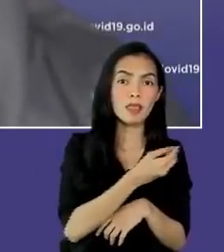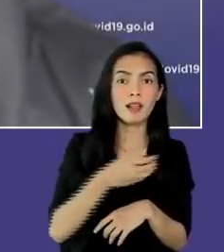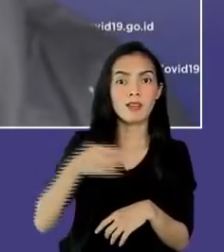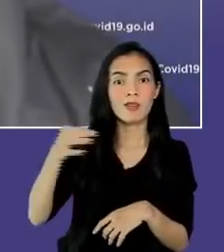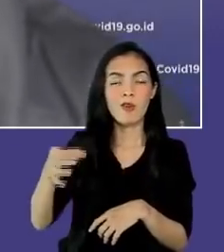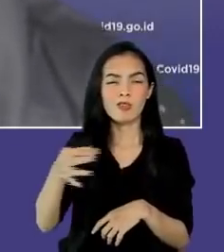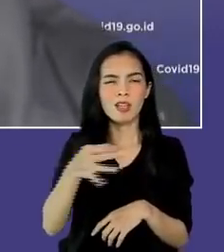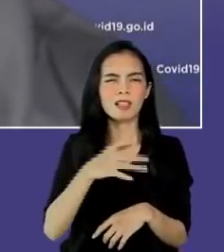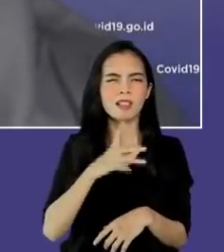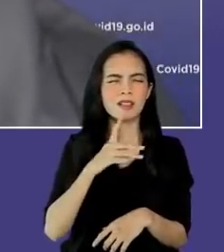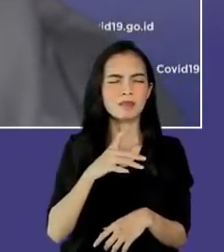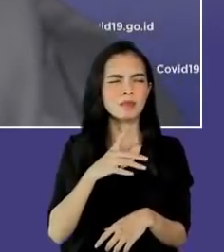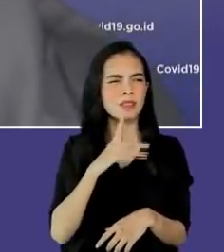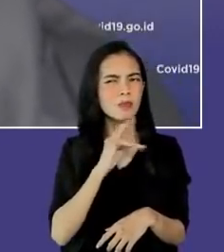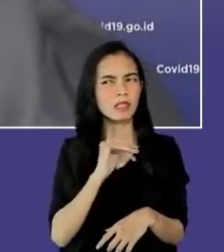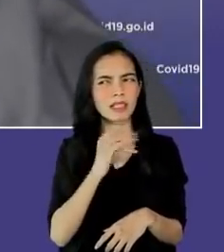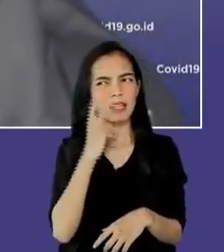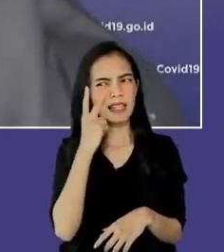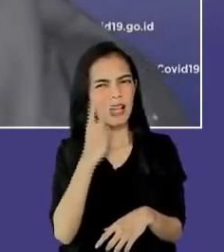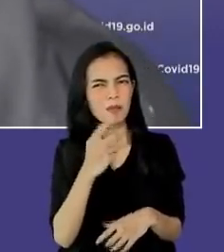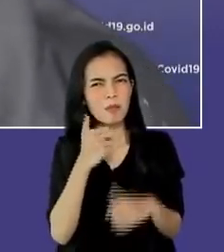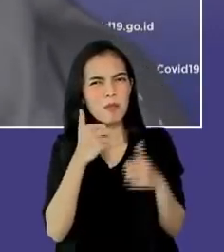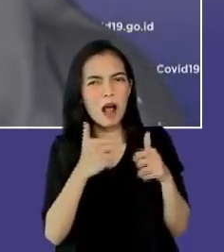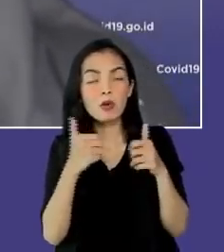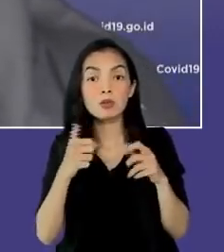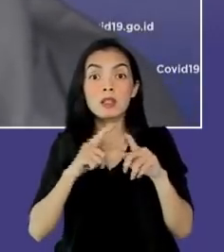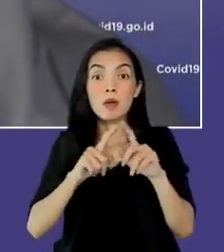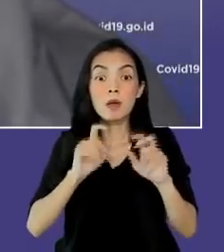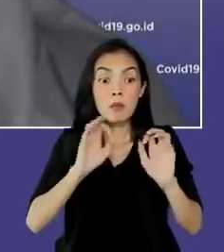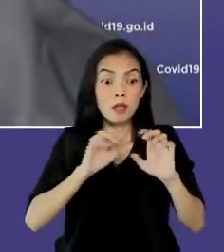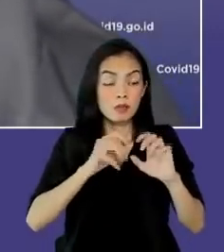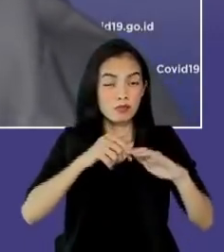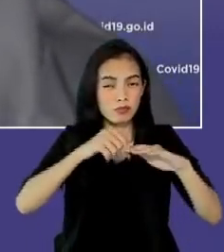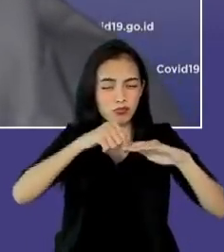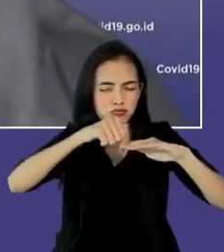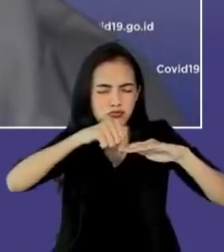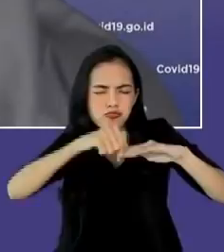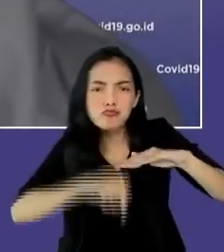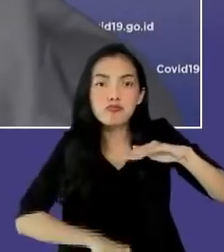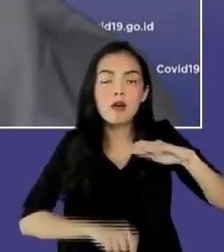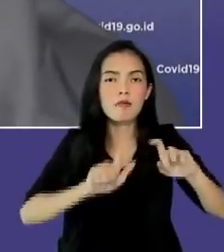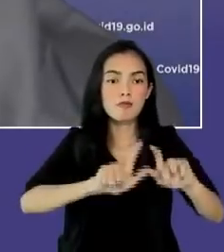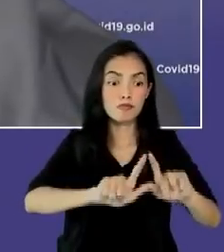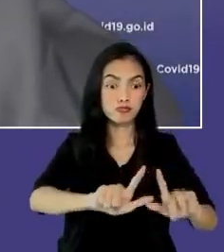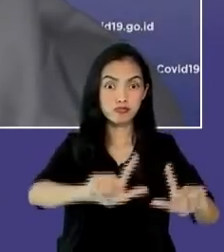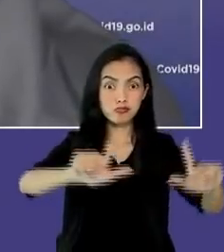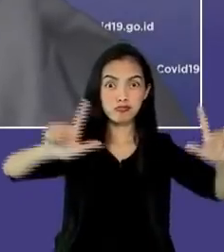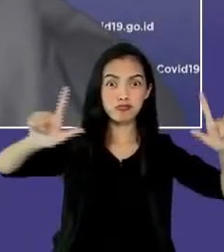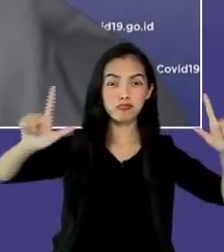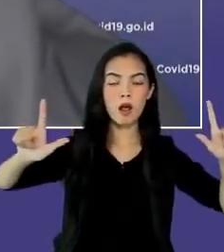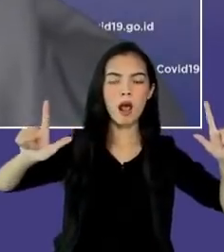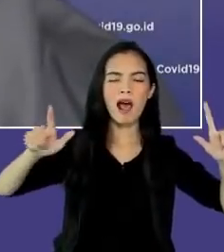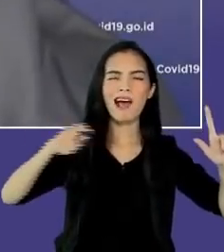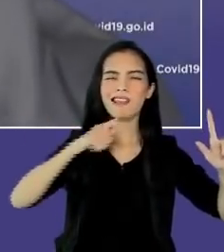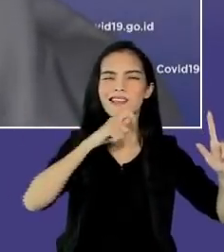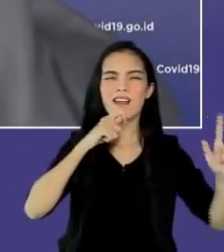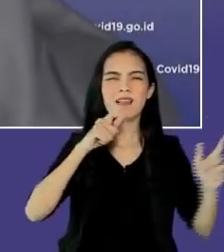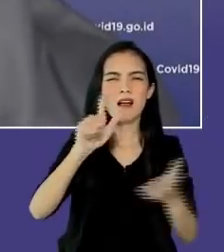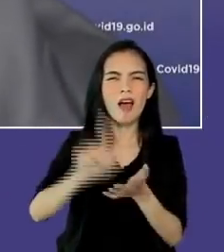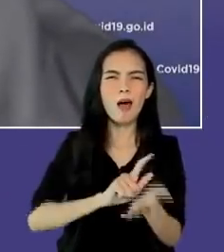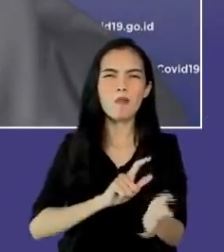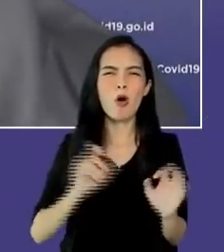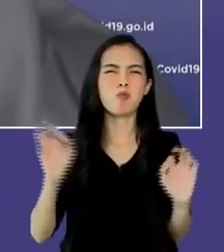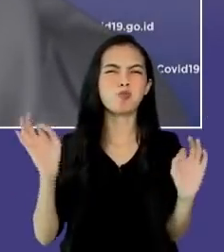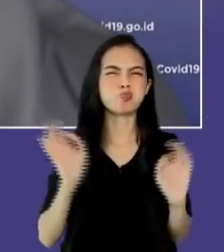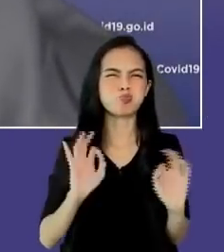kota, kesannya itu semua udah bagus-bagus aja nih. Begitu di breakdown lebih jauh ke bawah, malah ada juga yang tidak melaporkan sebetulnya